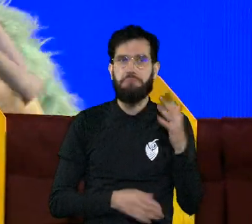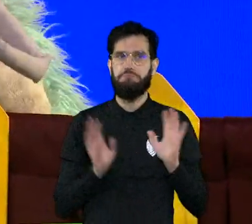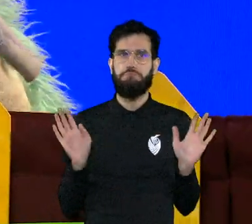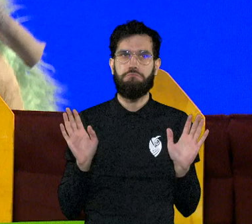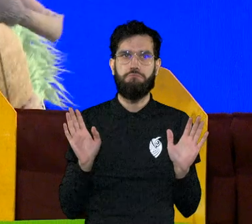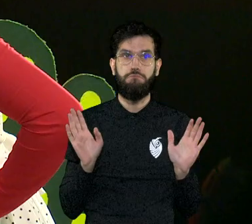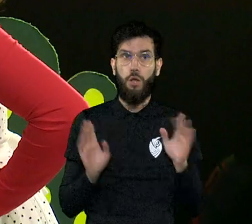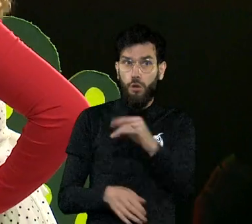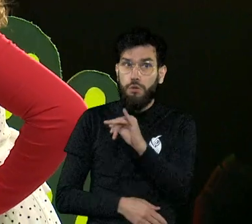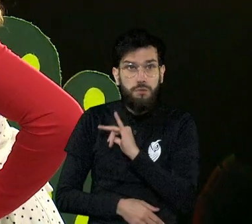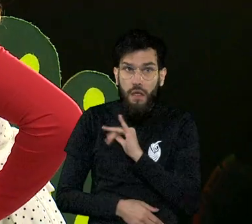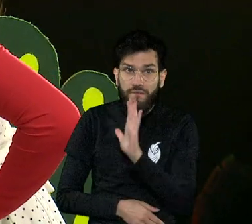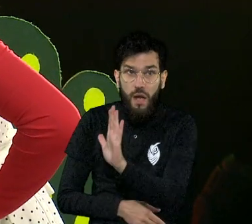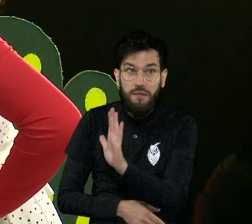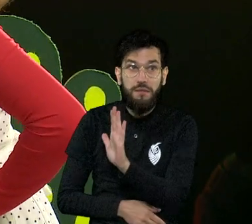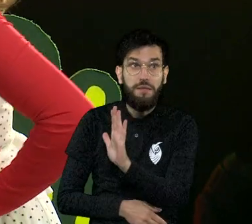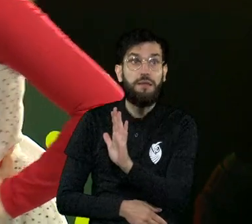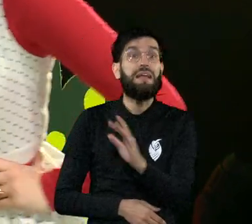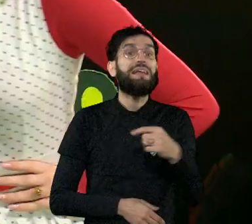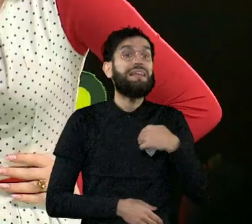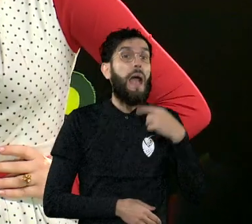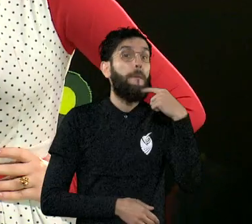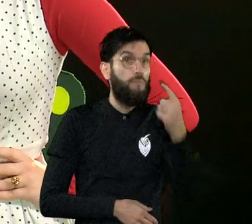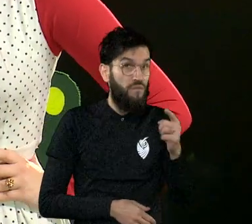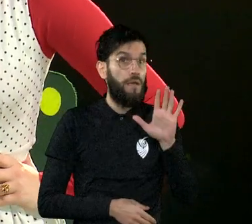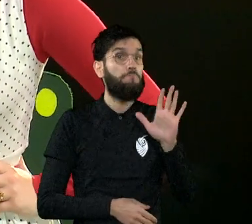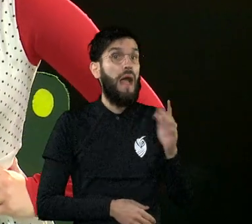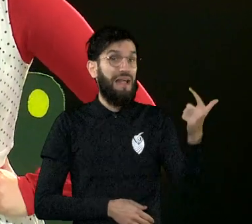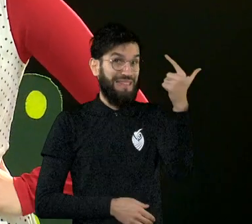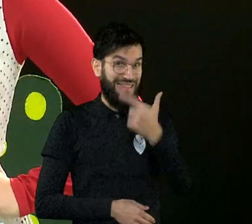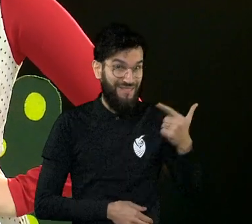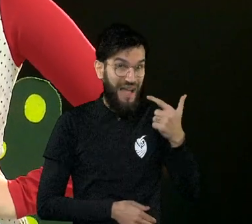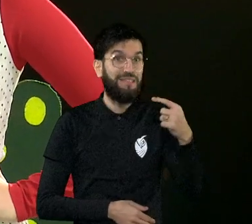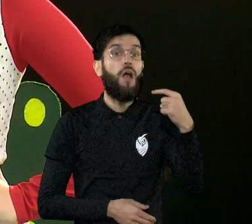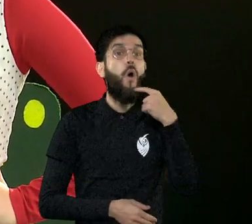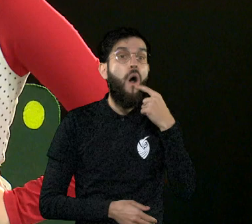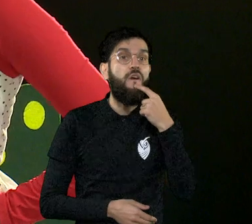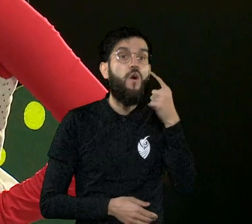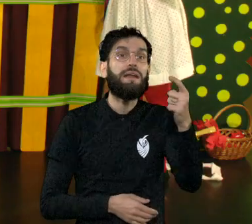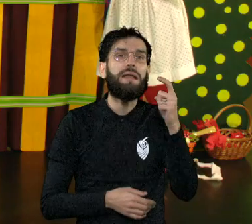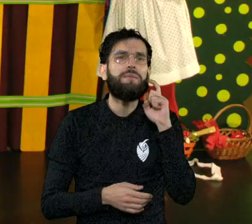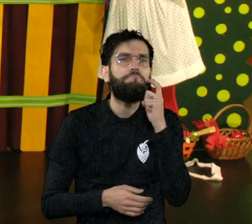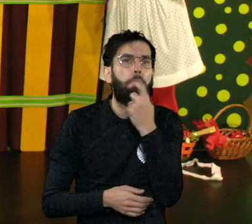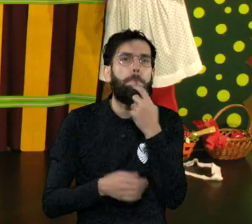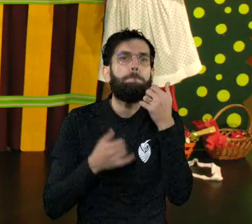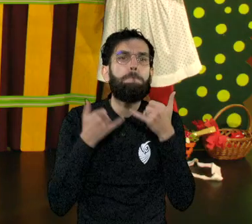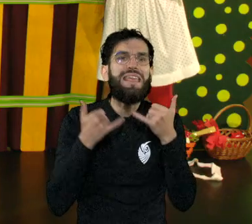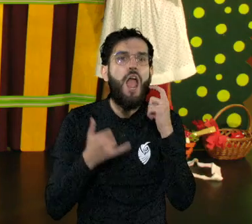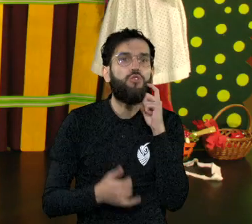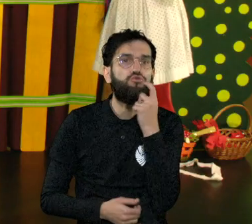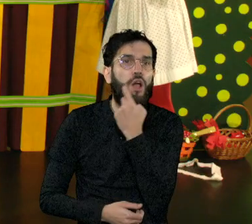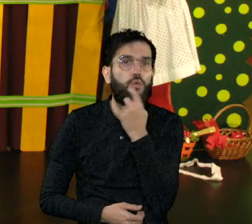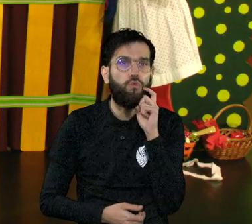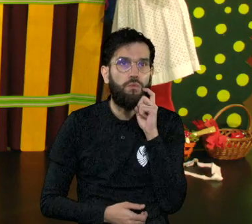ale to vôbec nevadí. Ja vám to prezradím. Je ich 20 a volajú sa mliečne zúbky. Teda, ak už nejaký